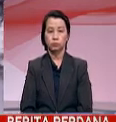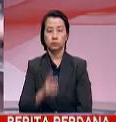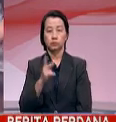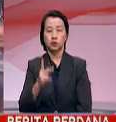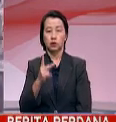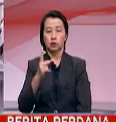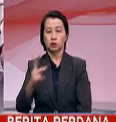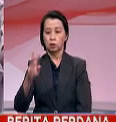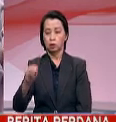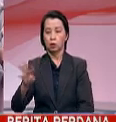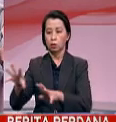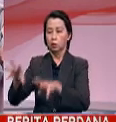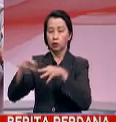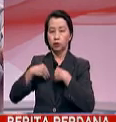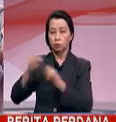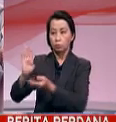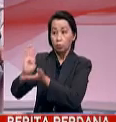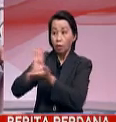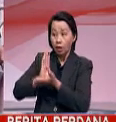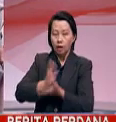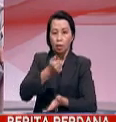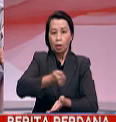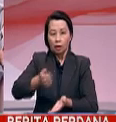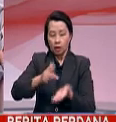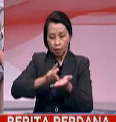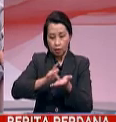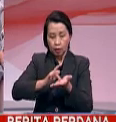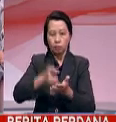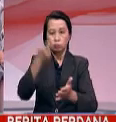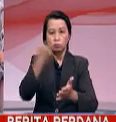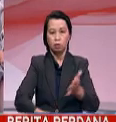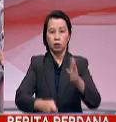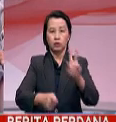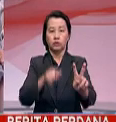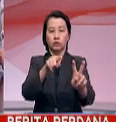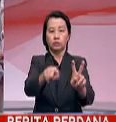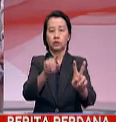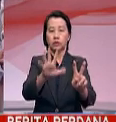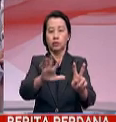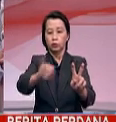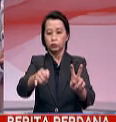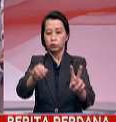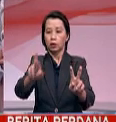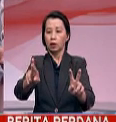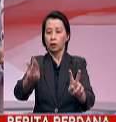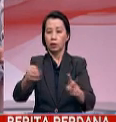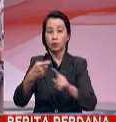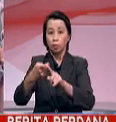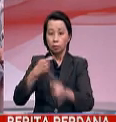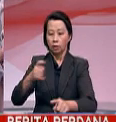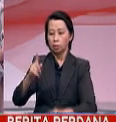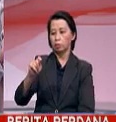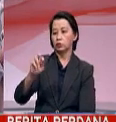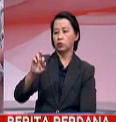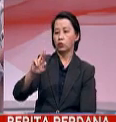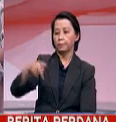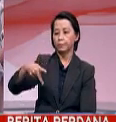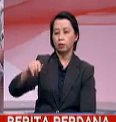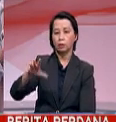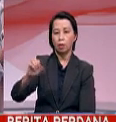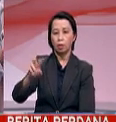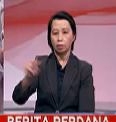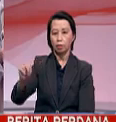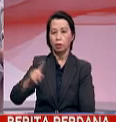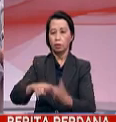Kementerian Kesihatan menerima sumbangan alatan perubatan bernilai RM2.5 juta hari ini daripada Tropicana Corporation dan